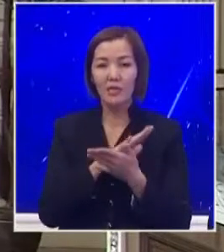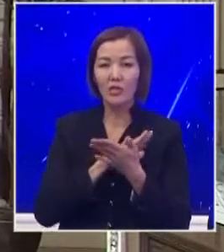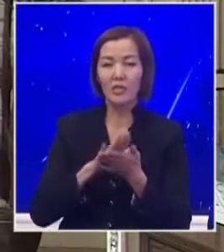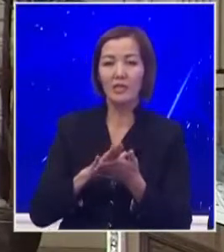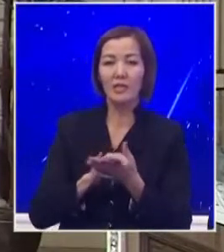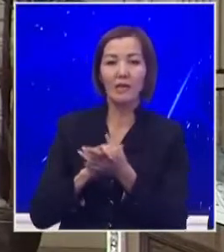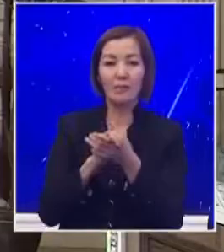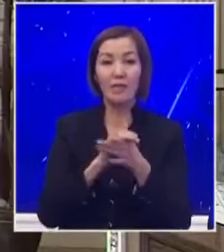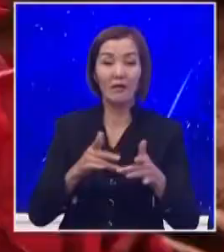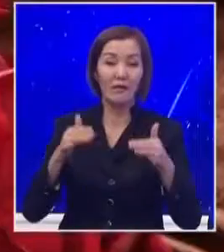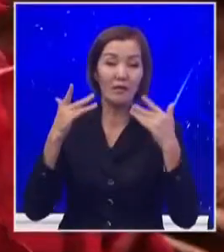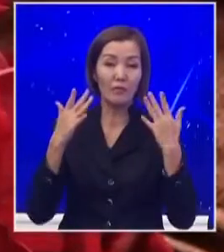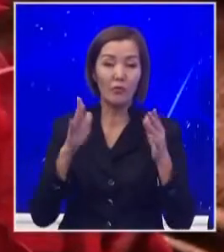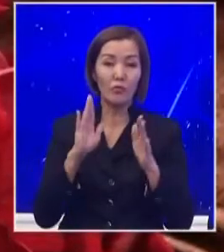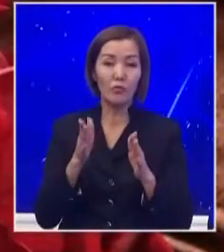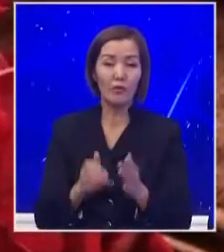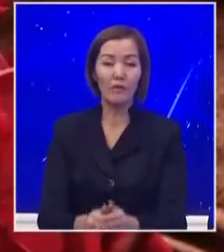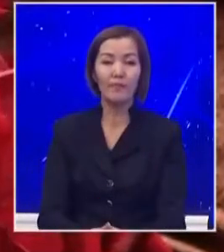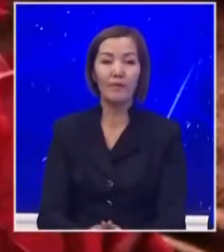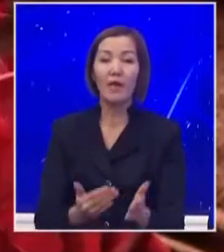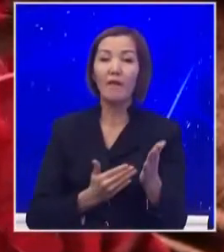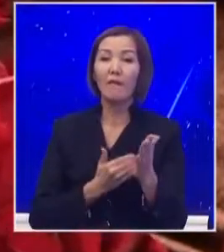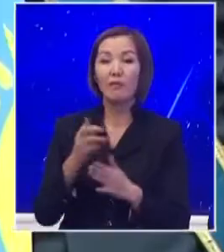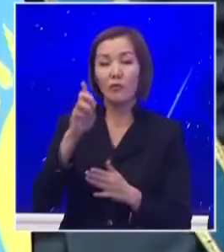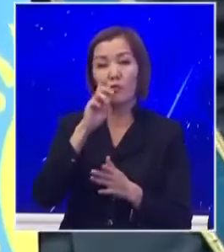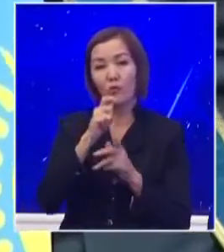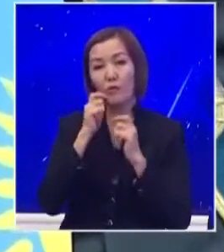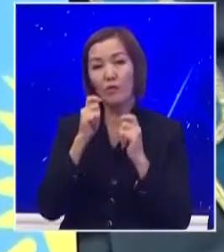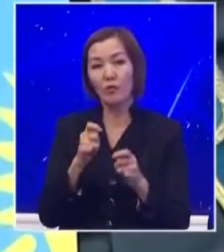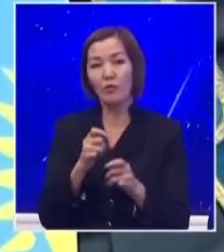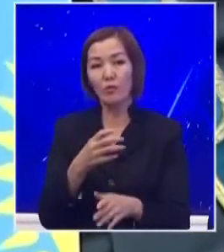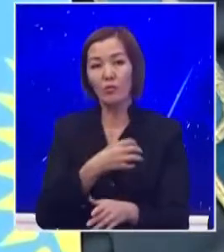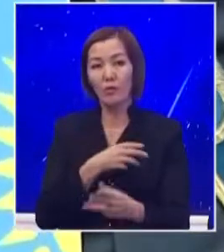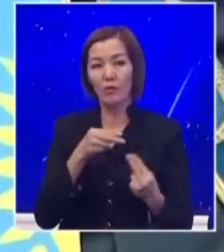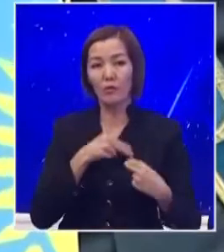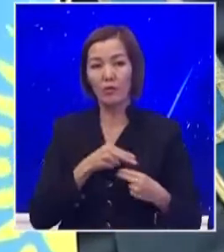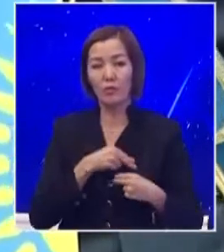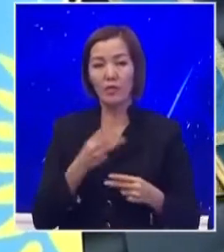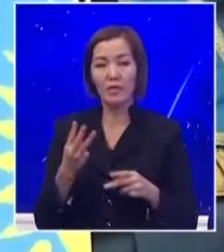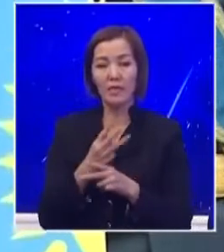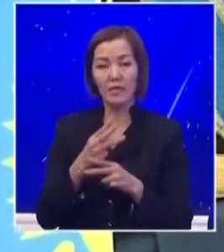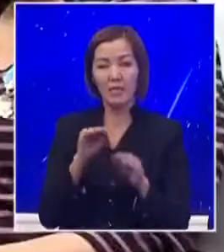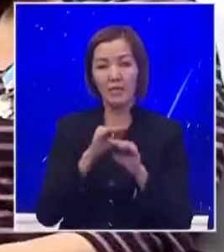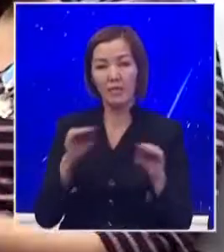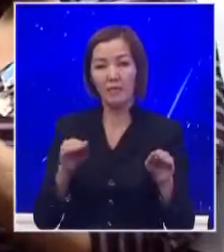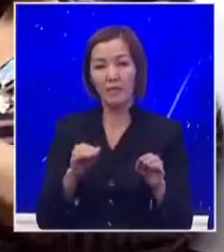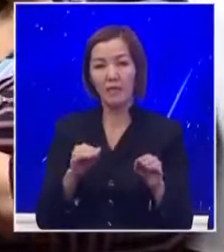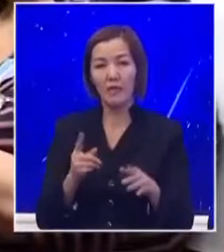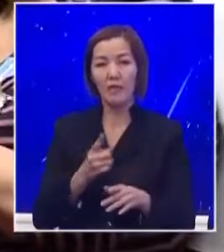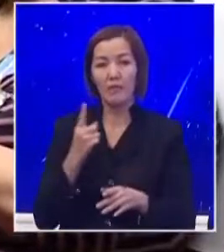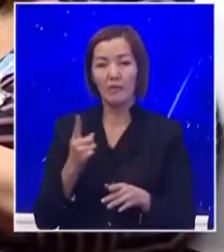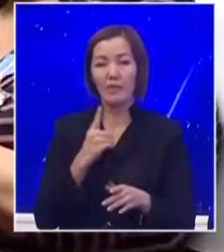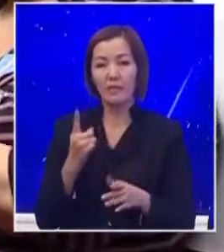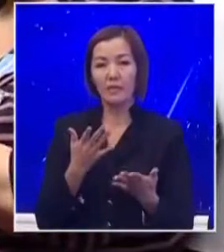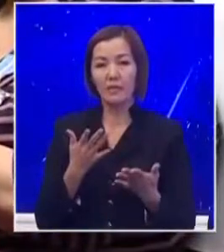чистое, мирное небо. Высокой государственной награды Ордена трудовой славы третьей степени удостоились мастер по